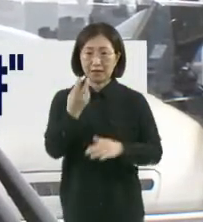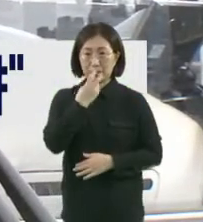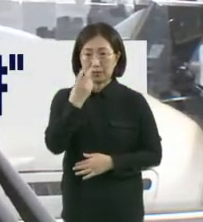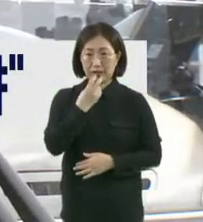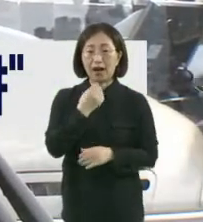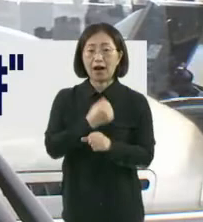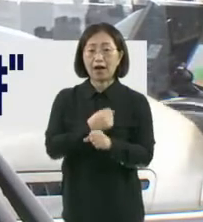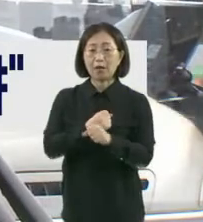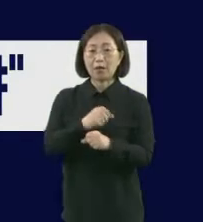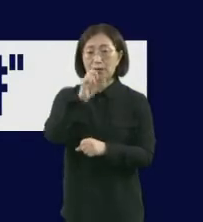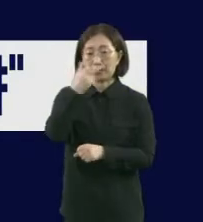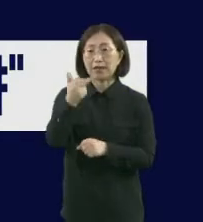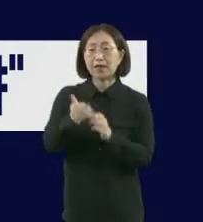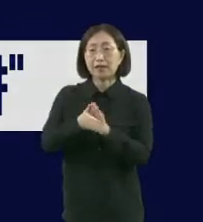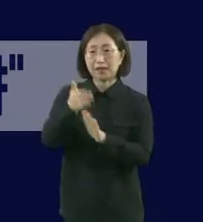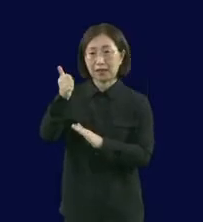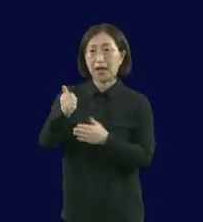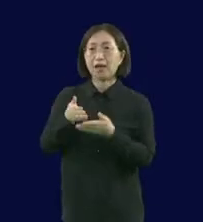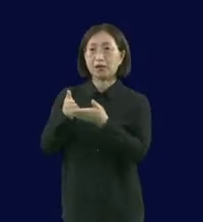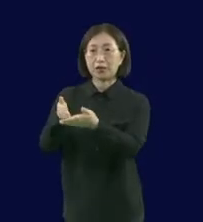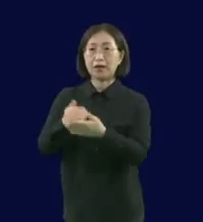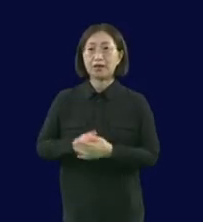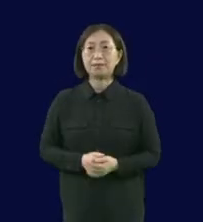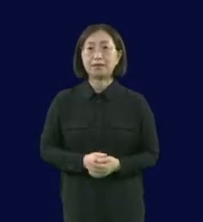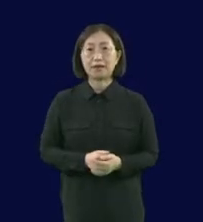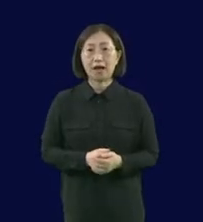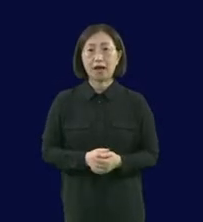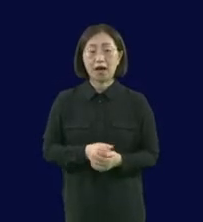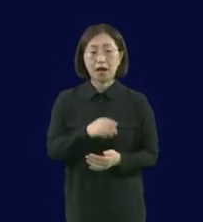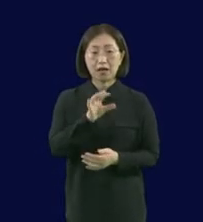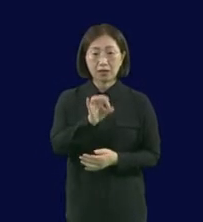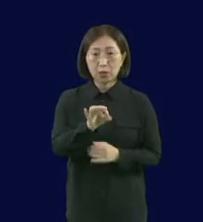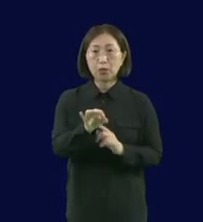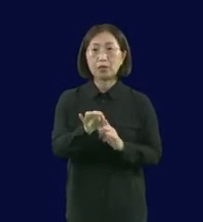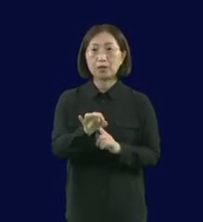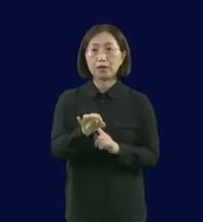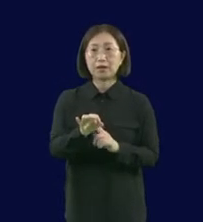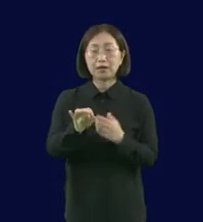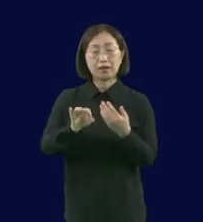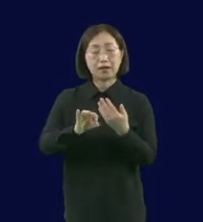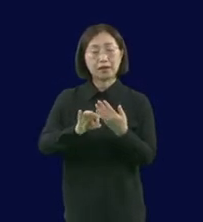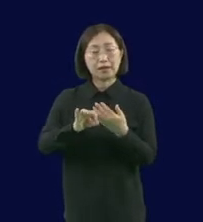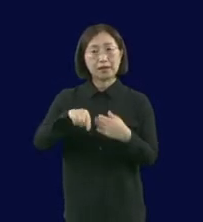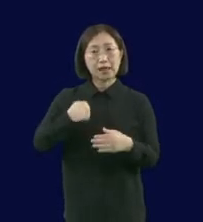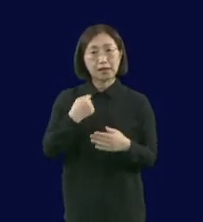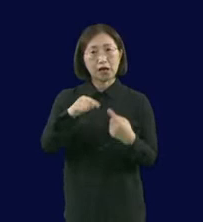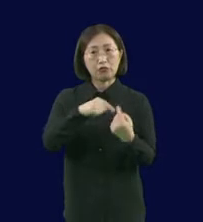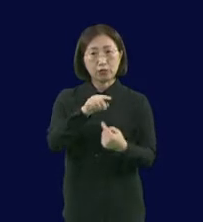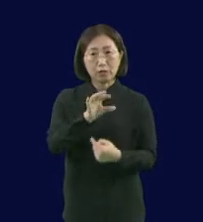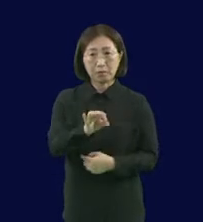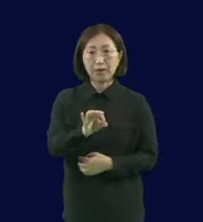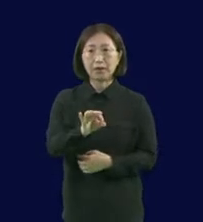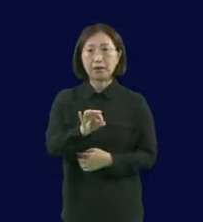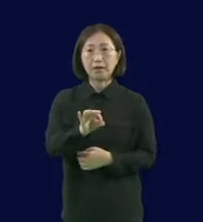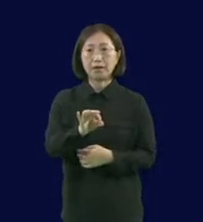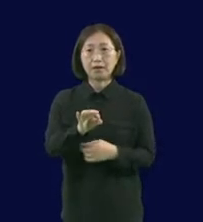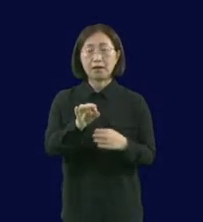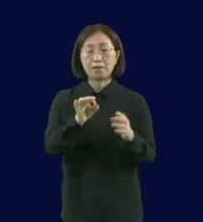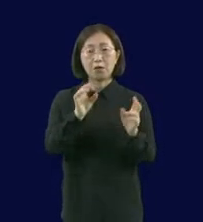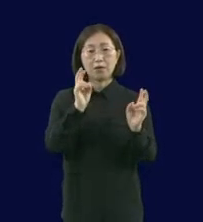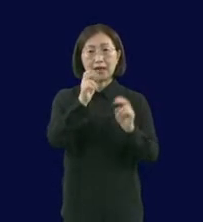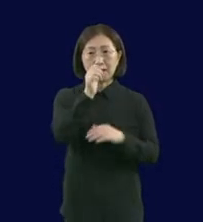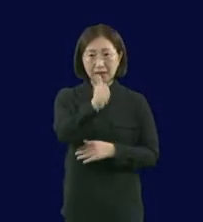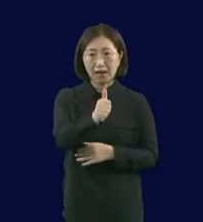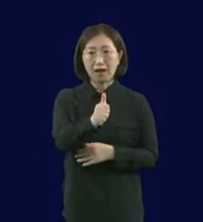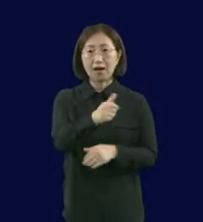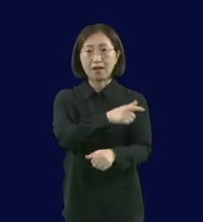서산시에 촉구했습니다. 그 돈 자체가 무슨 다른 운영비라든가 아니면 그 실제로 그 사장을 포함한 이사들의